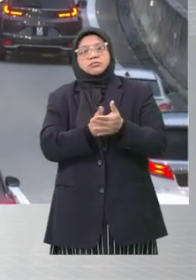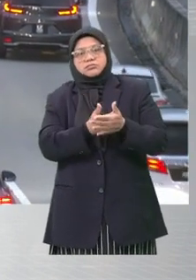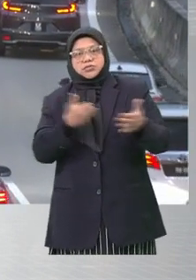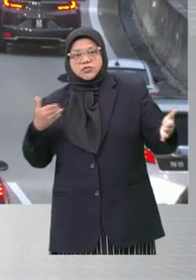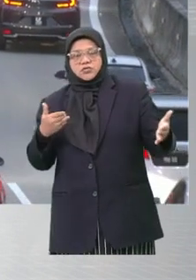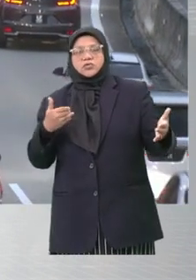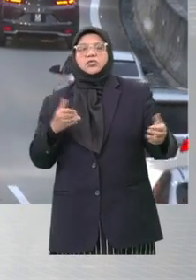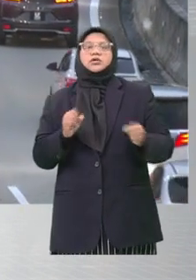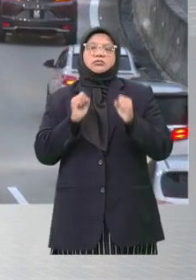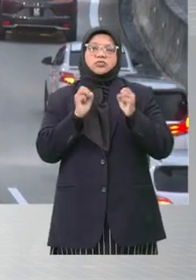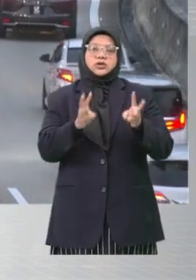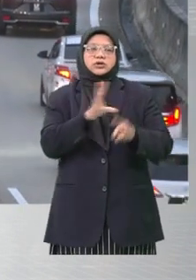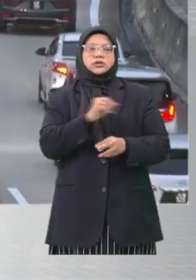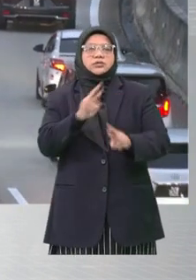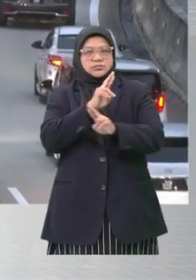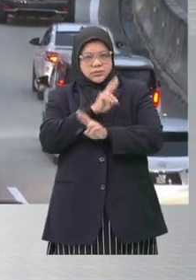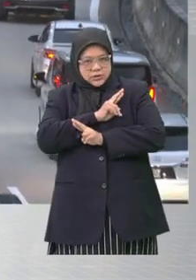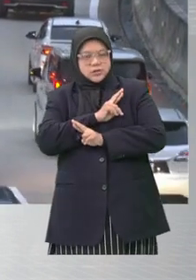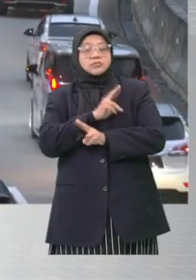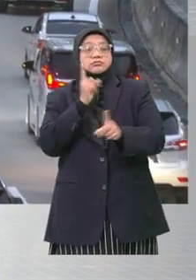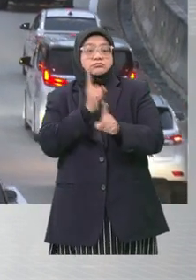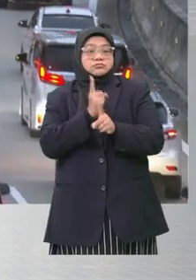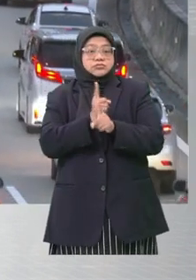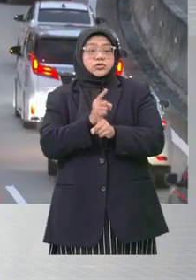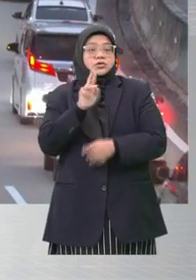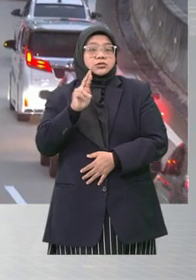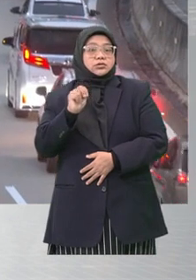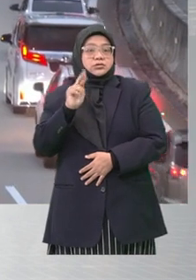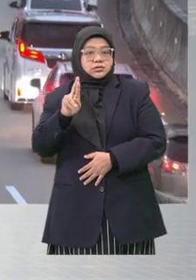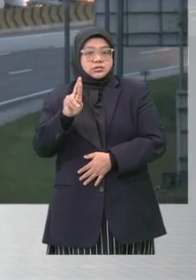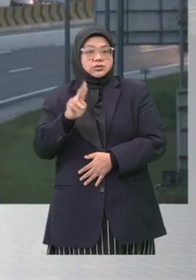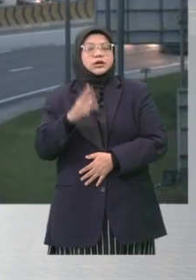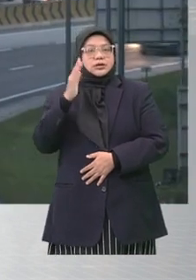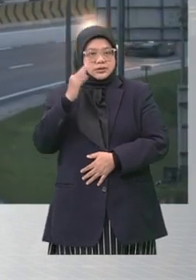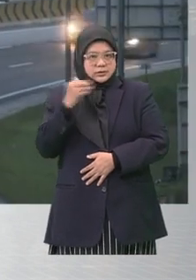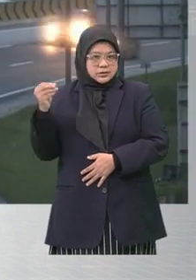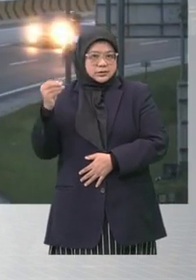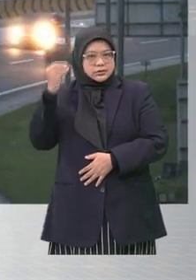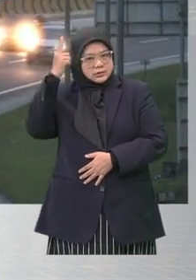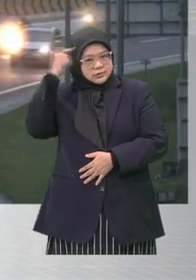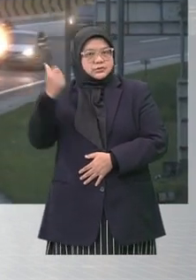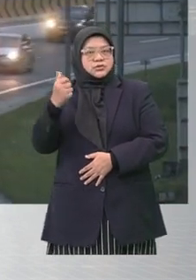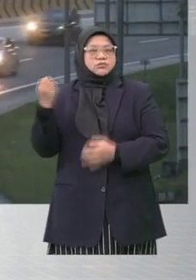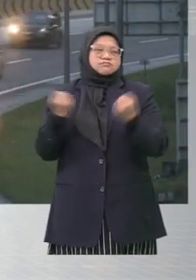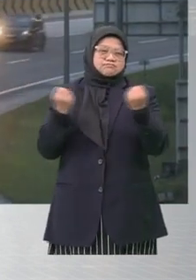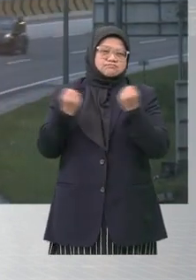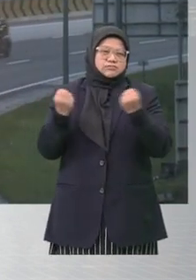Raya. Dapatkan rehat di kawasan rehat dan rawat serta yang sebelah Lebuh Raya sebab kita tahu memandu dan